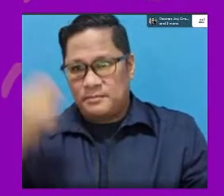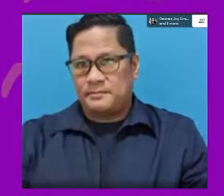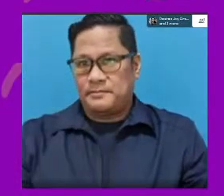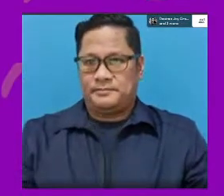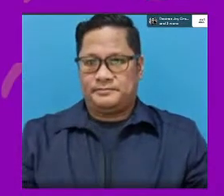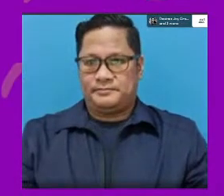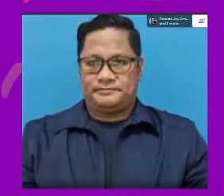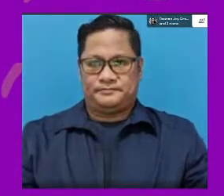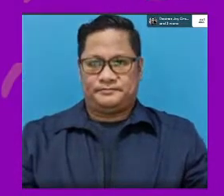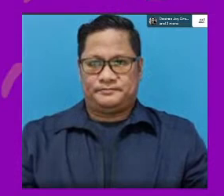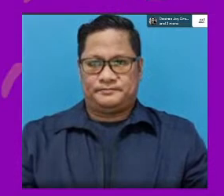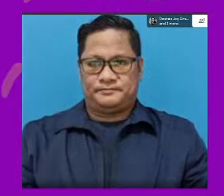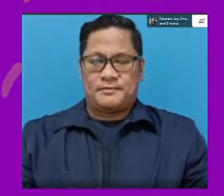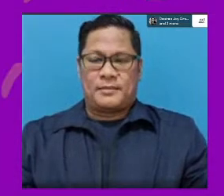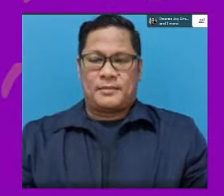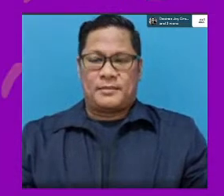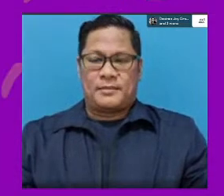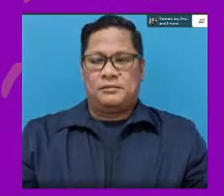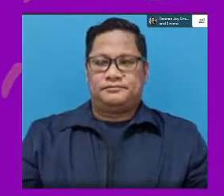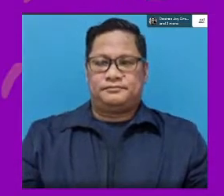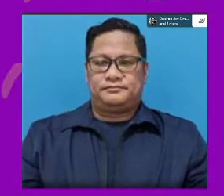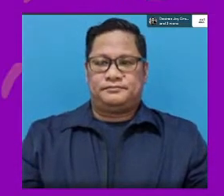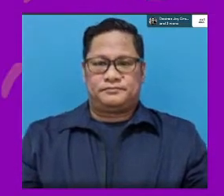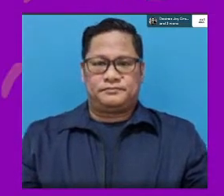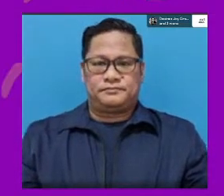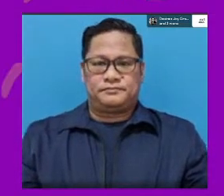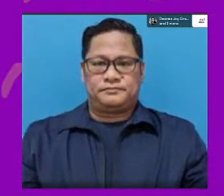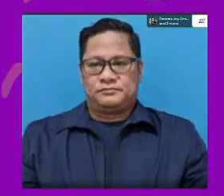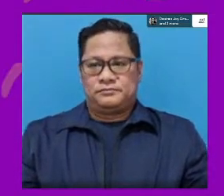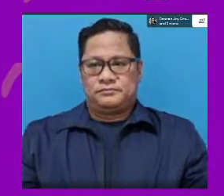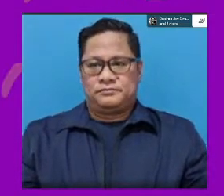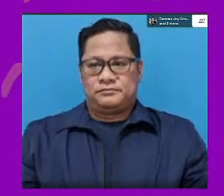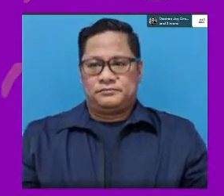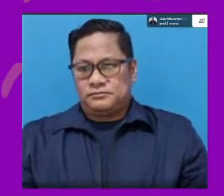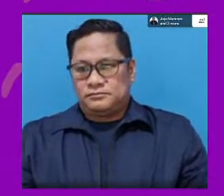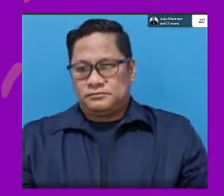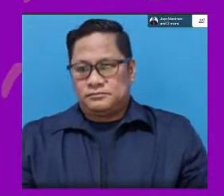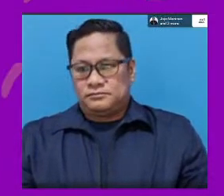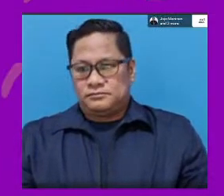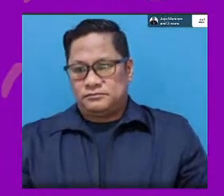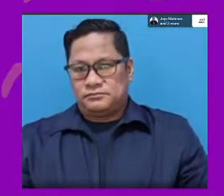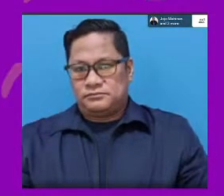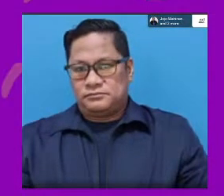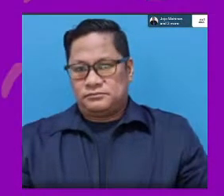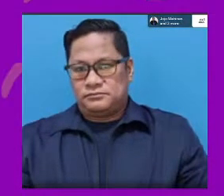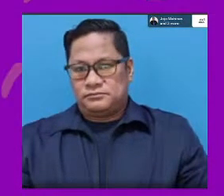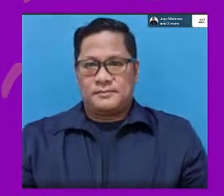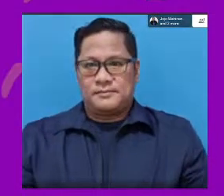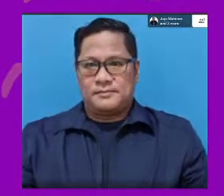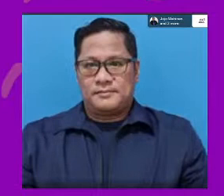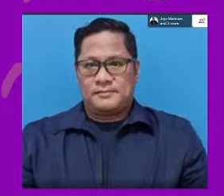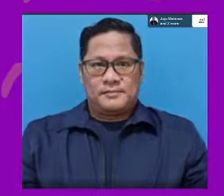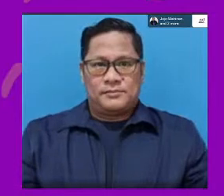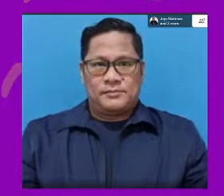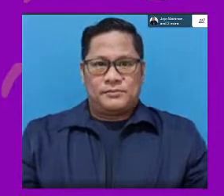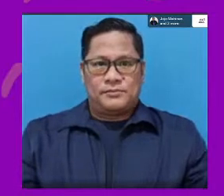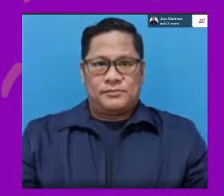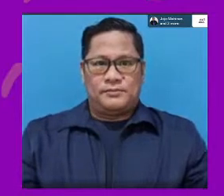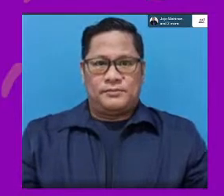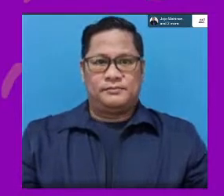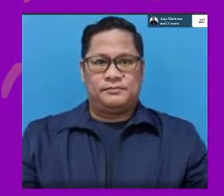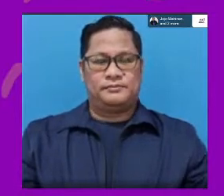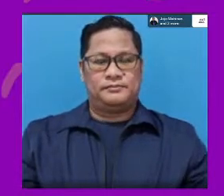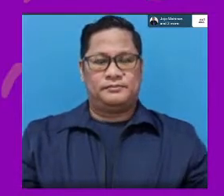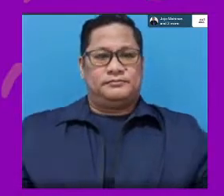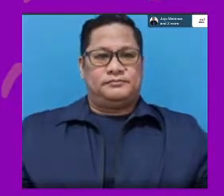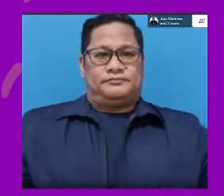ating konstitusyon at sa mga kasunduang pangkarapatang pantaong nilagdaan ng ating bansa. Ibig sabihin nito, dapat mabigyan tayo